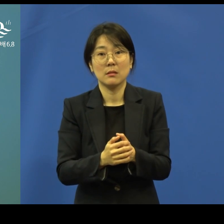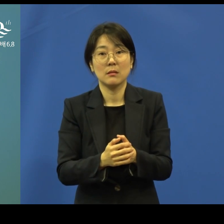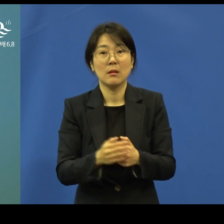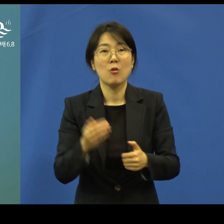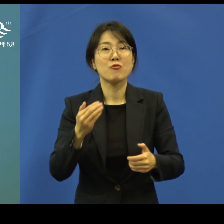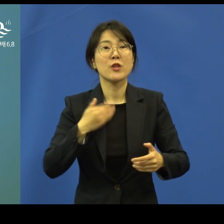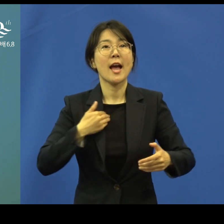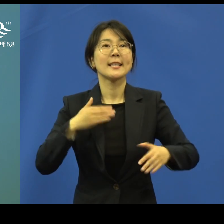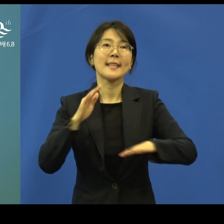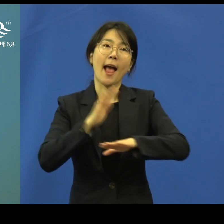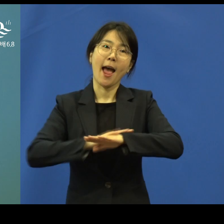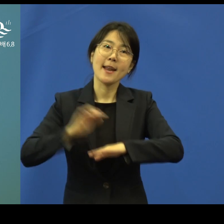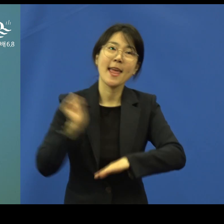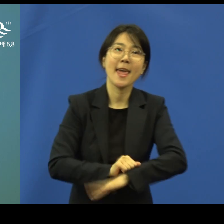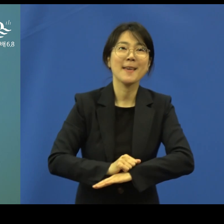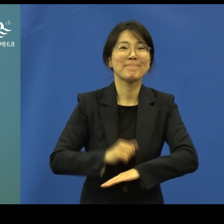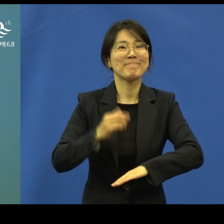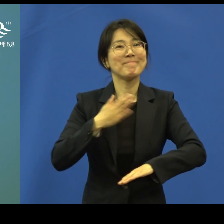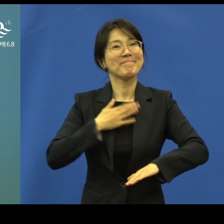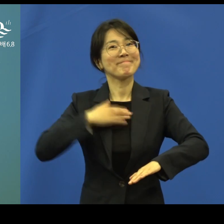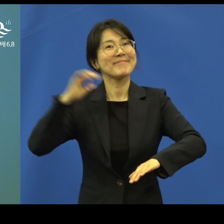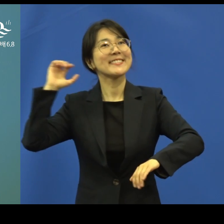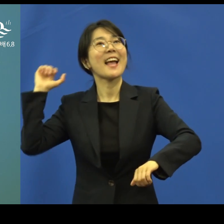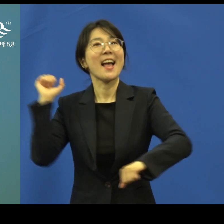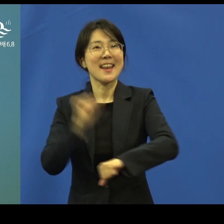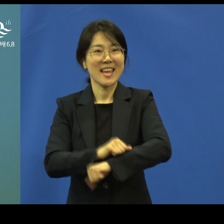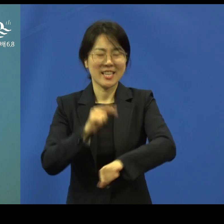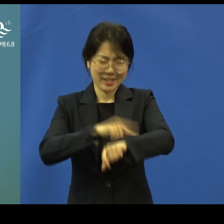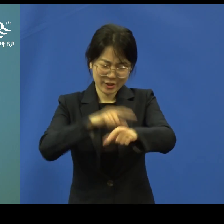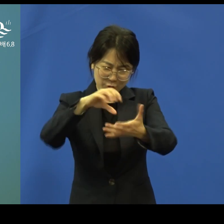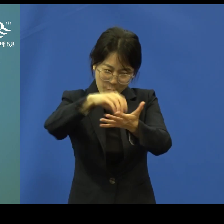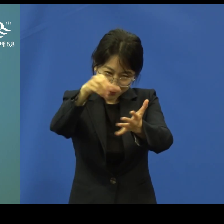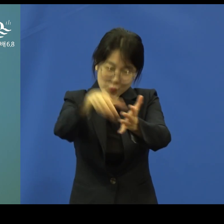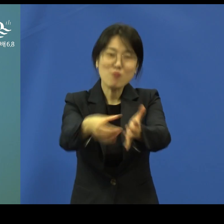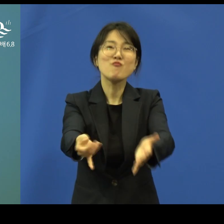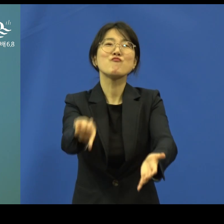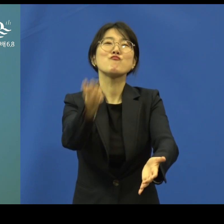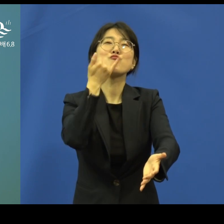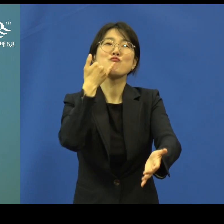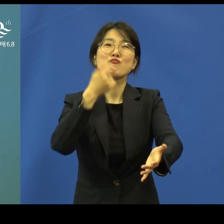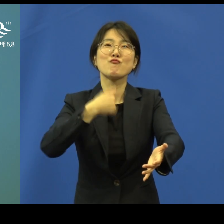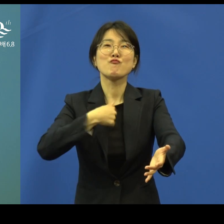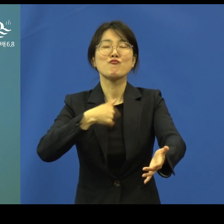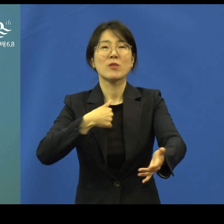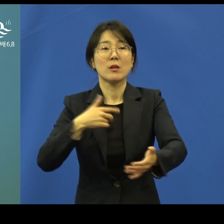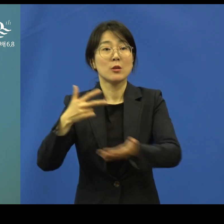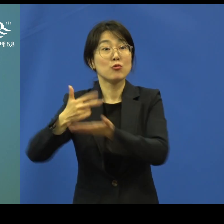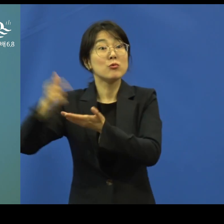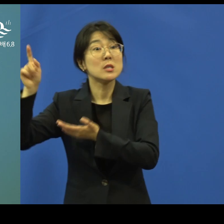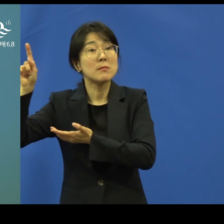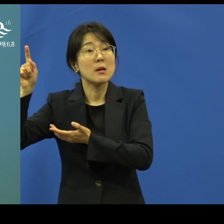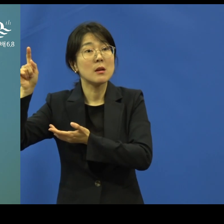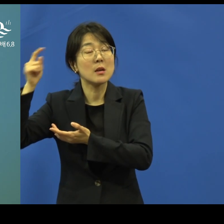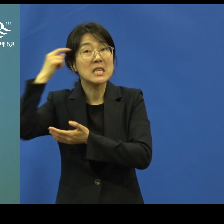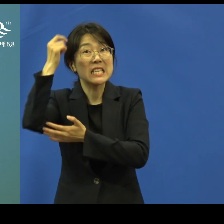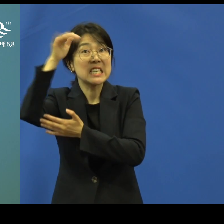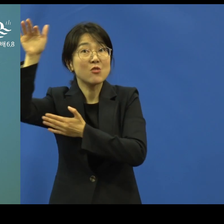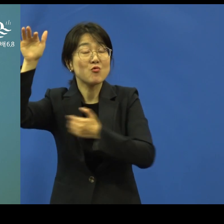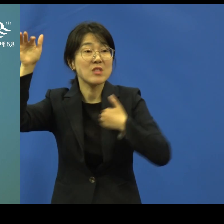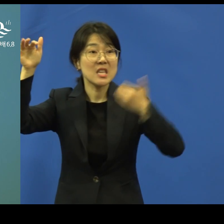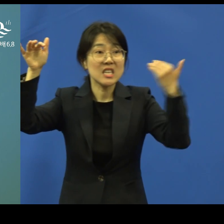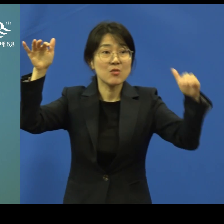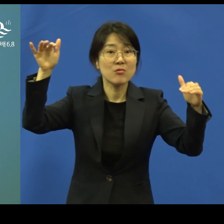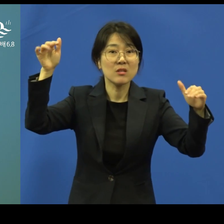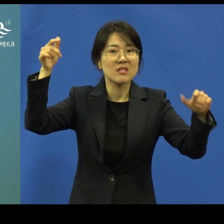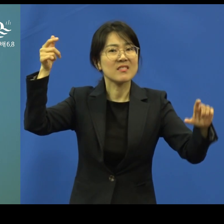자아도취에 빠져 있는 거죠. 자아도취. 그들은 스스로는 열심히 한다고 생각하는데 주님이 보기에는 너무 악한